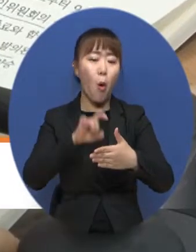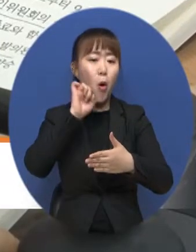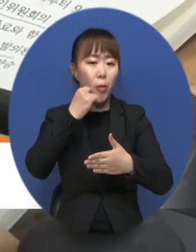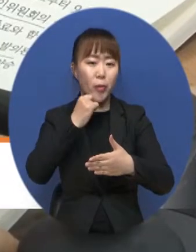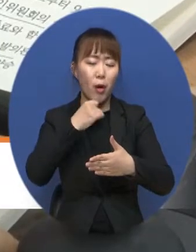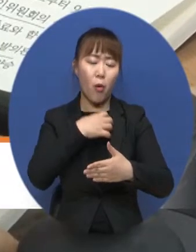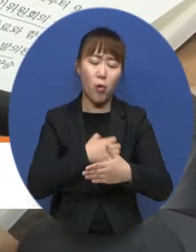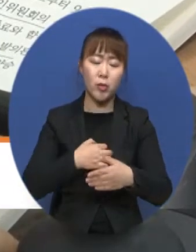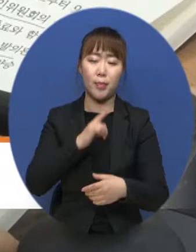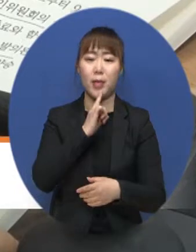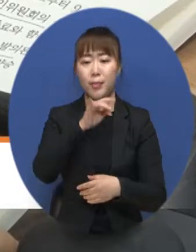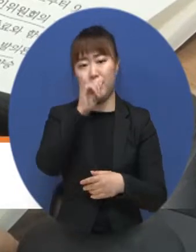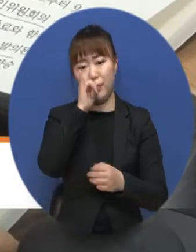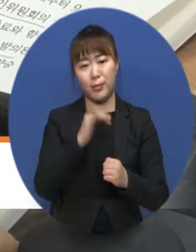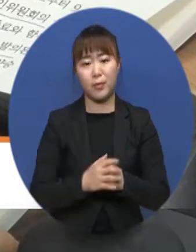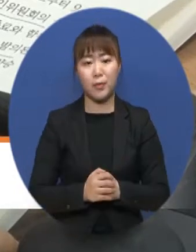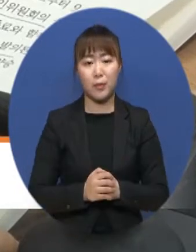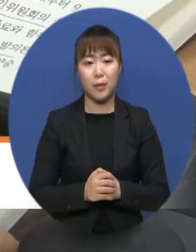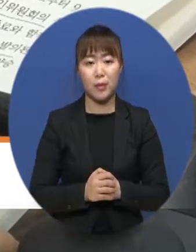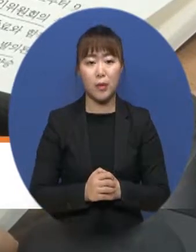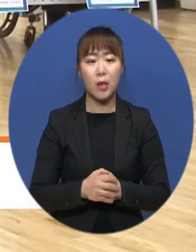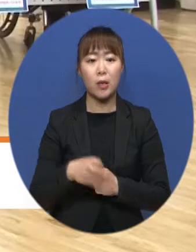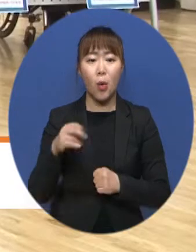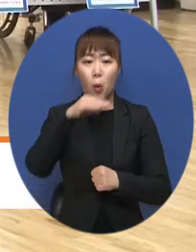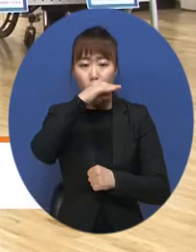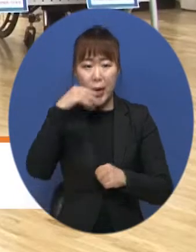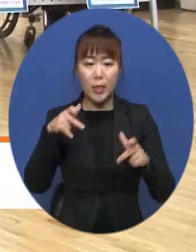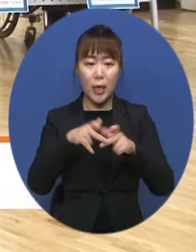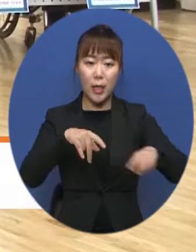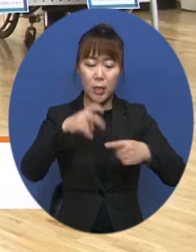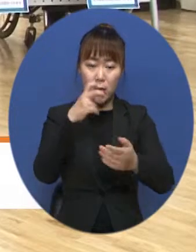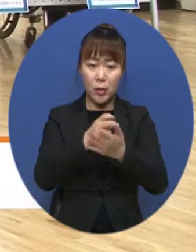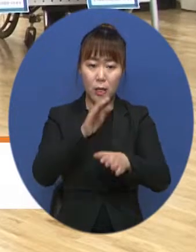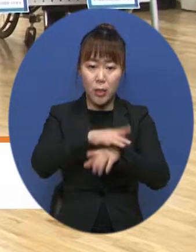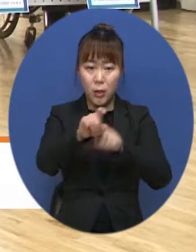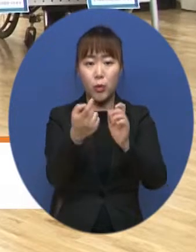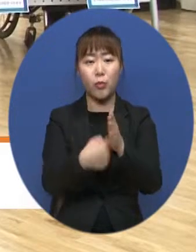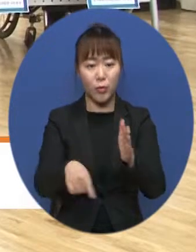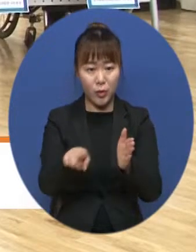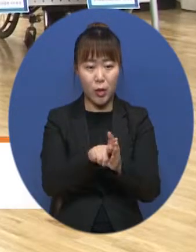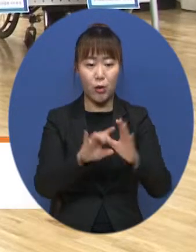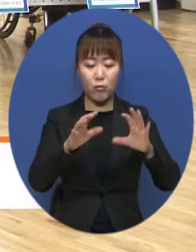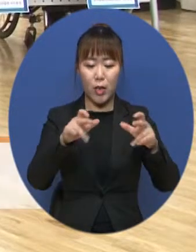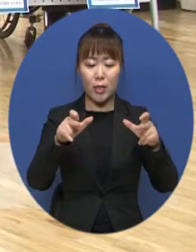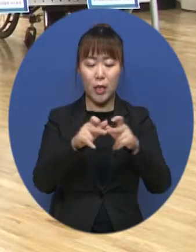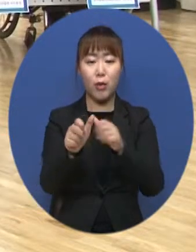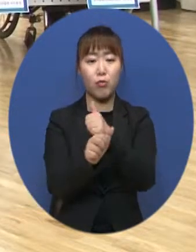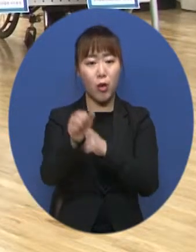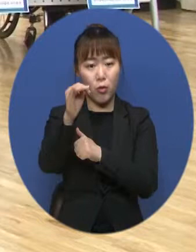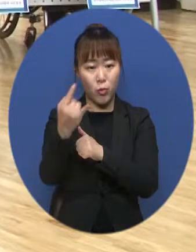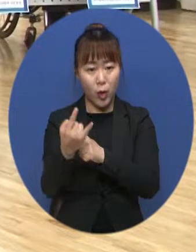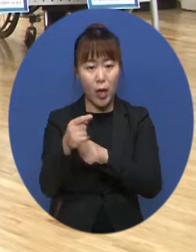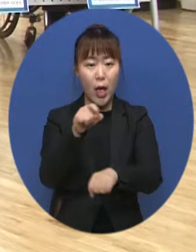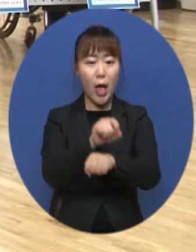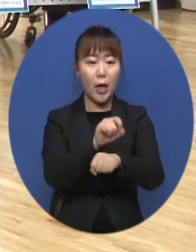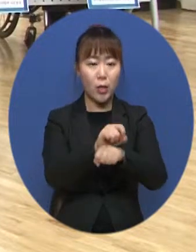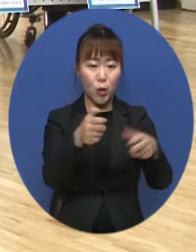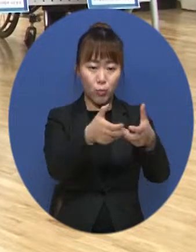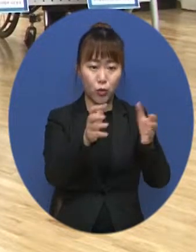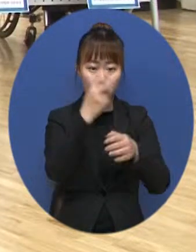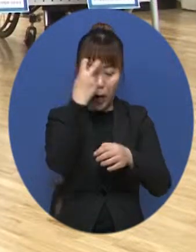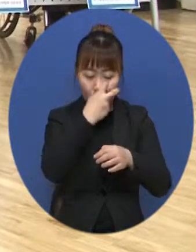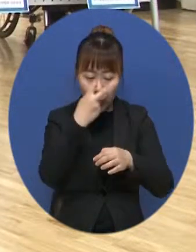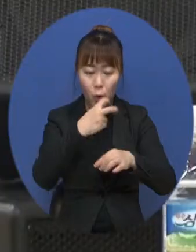목소리를 나타냈습니다. 이와 함께 올바른 장애인 정책 시행을 위해서는 국가장애인위원회의 행정부 감독